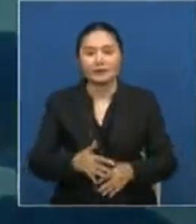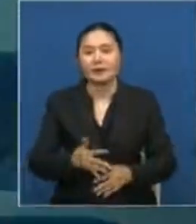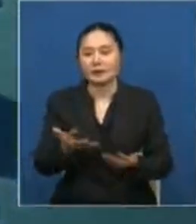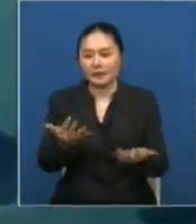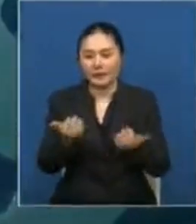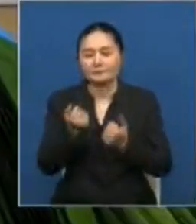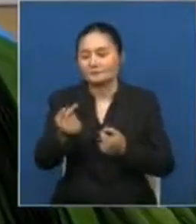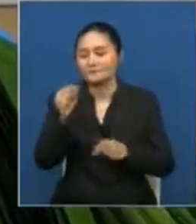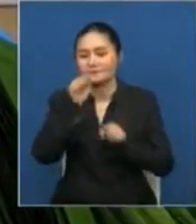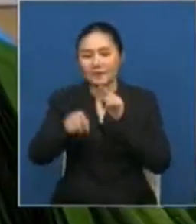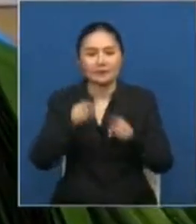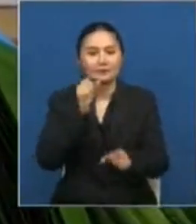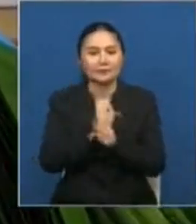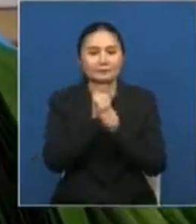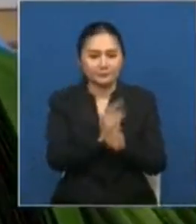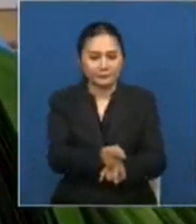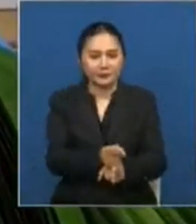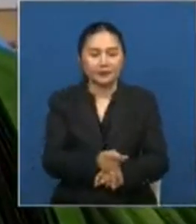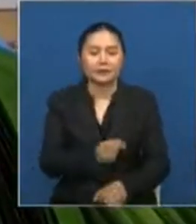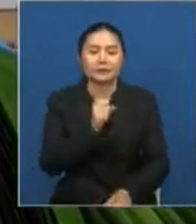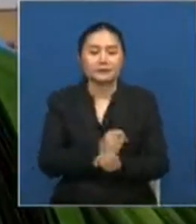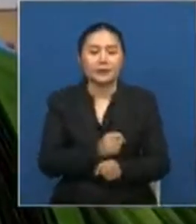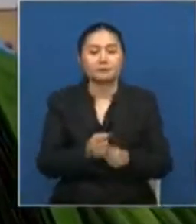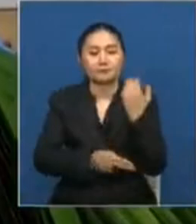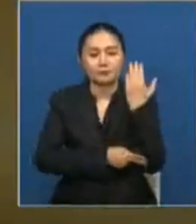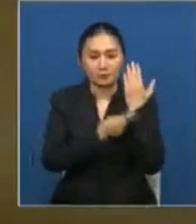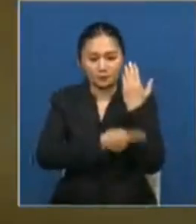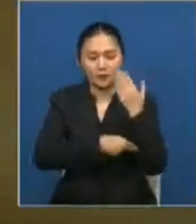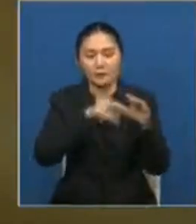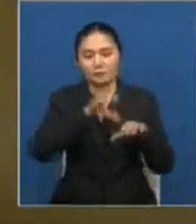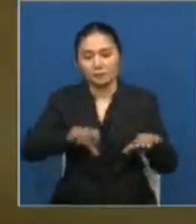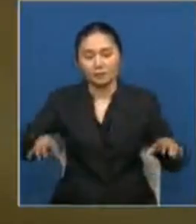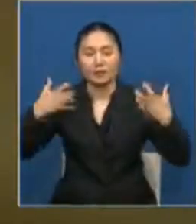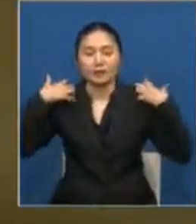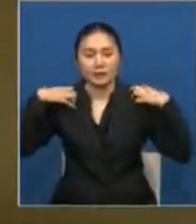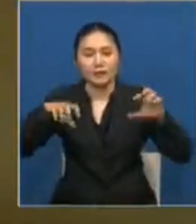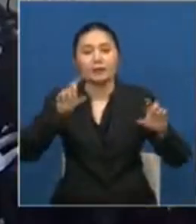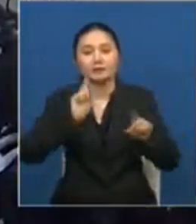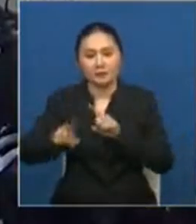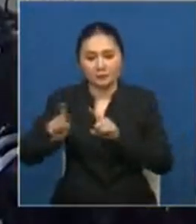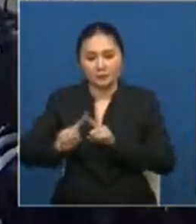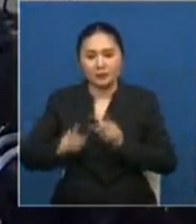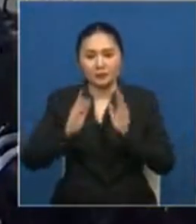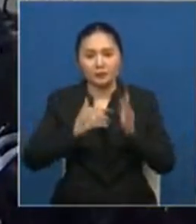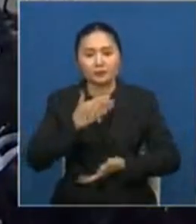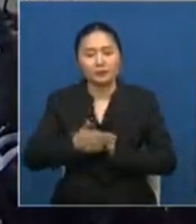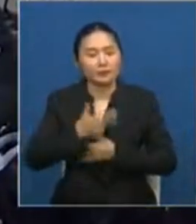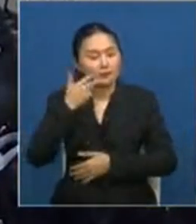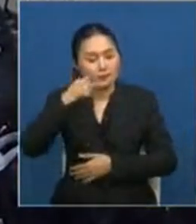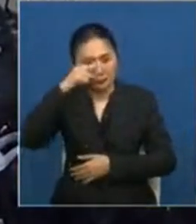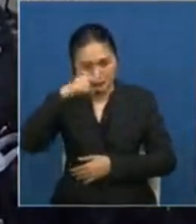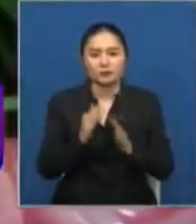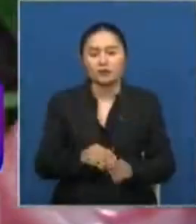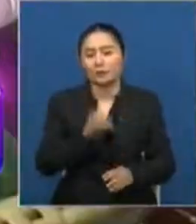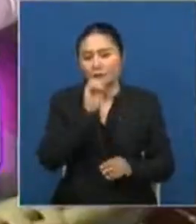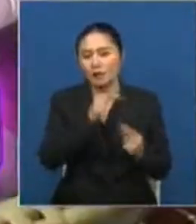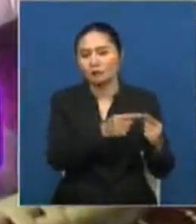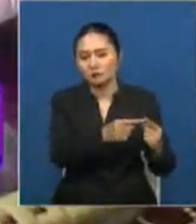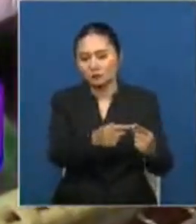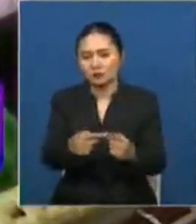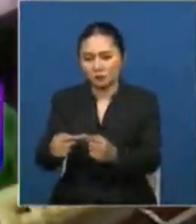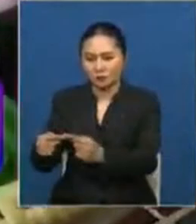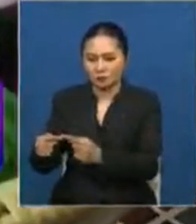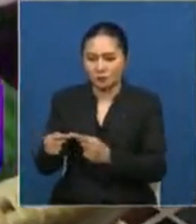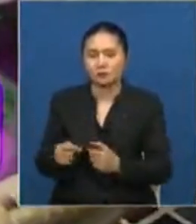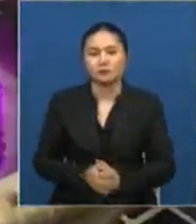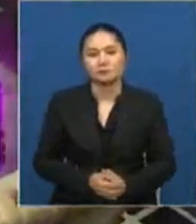อร์ลูกค้าเท่านั้นทั้งจัดเบรกโรงแรมและหน่วยงานต่างๆพี่สวยแม่ค้าขนมไทยที่ตำบลท่าข้ามอำเภอหันมาเรื่อยๆ